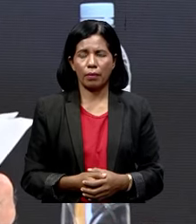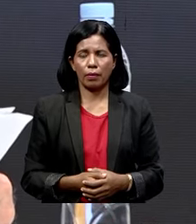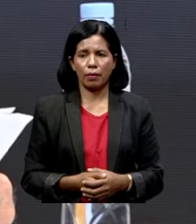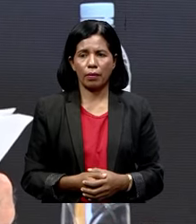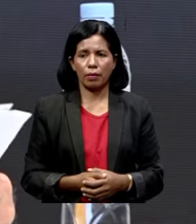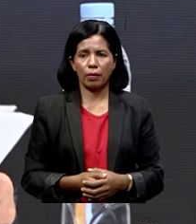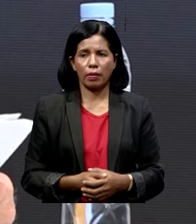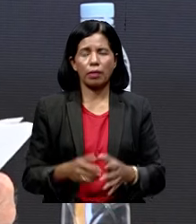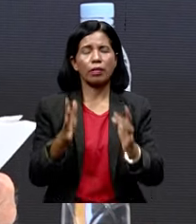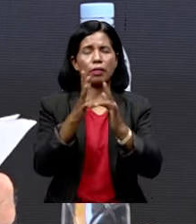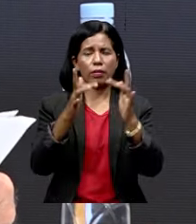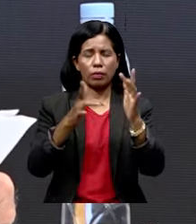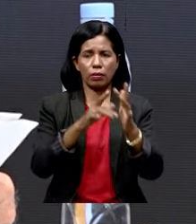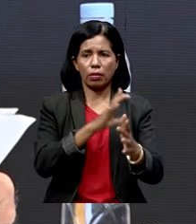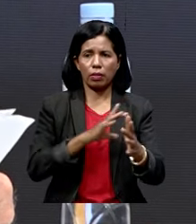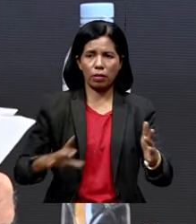Cristos